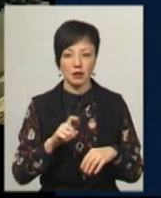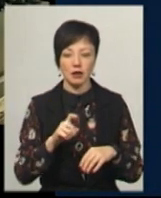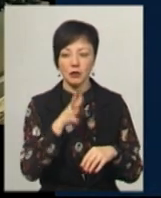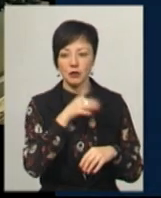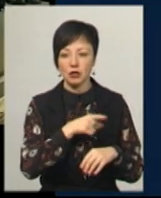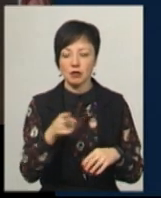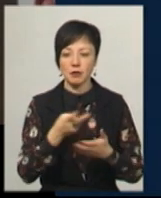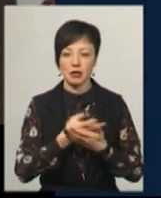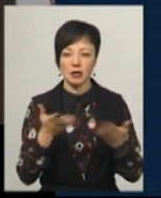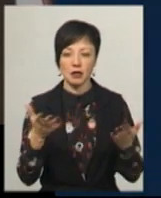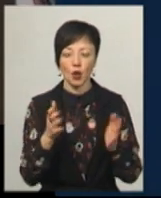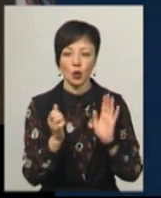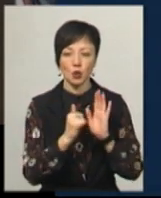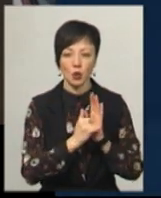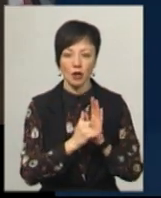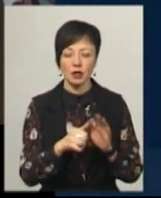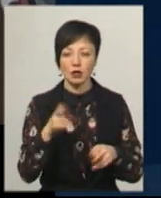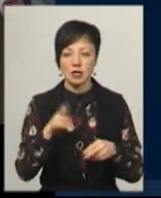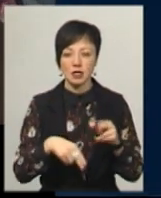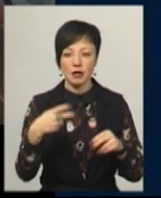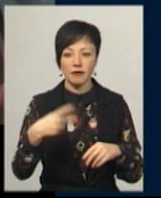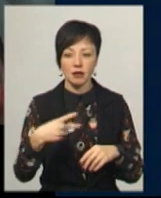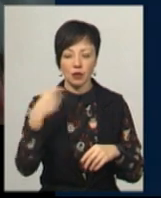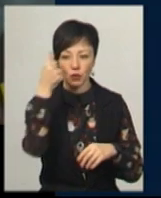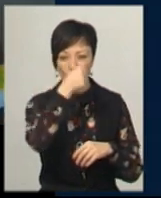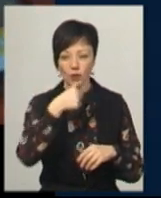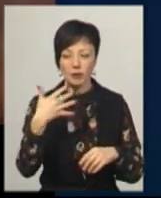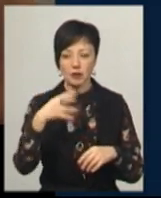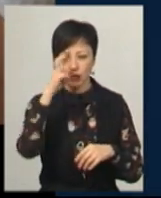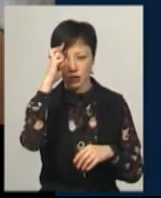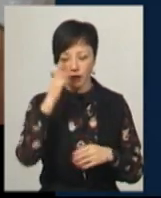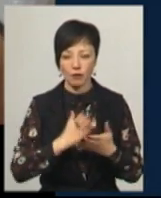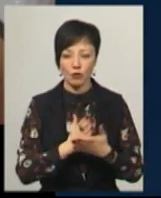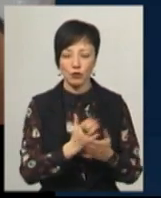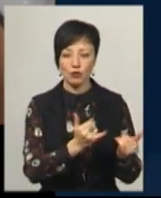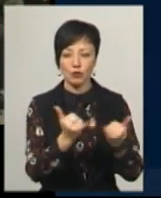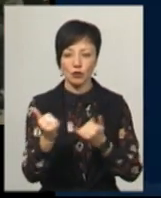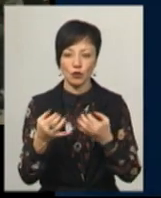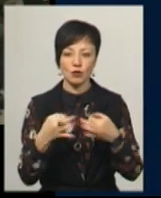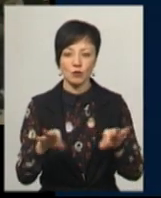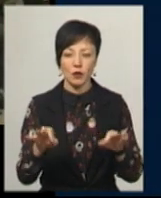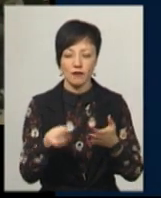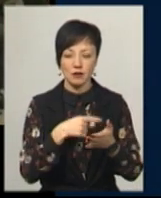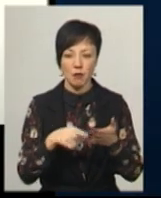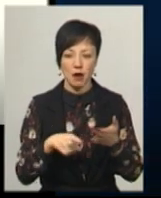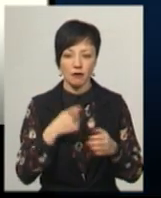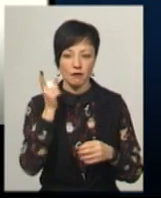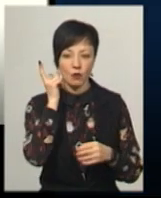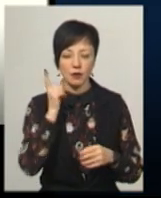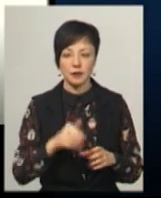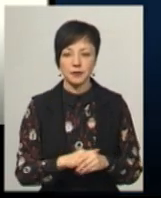час презентації додатку. Каже, до кінця 2020 року 50 державних послуг будуть доступні у смартфоні. Ми почали